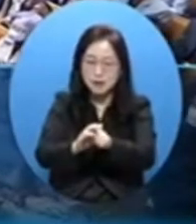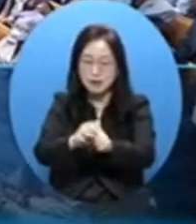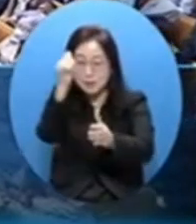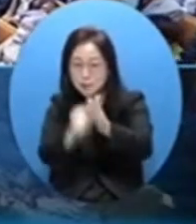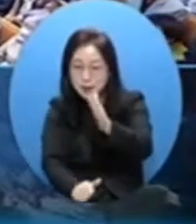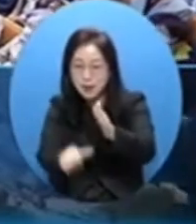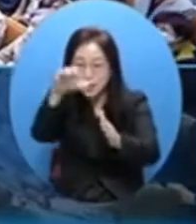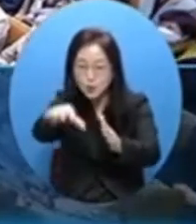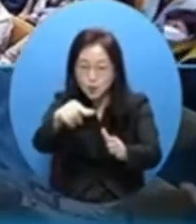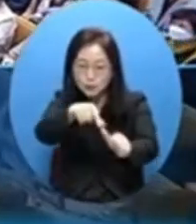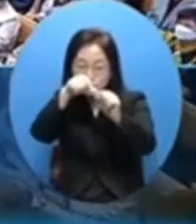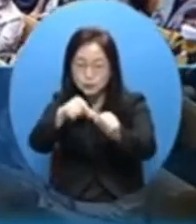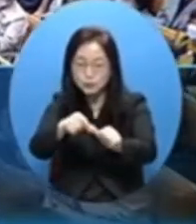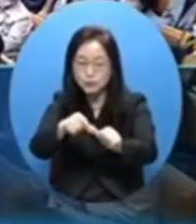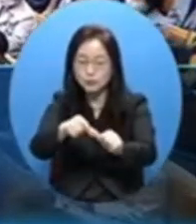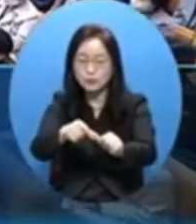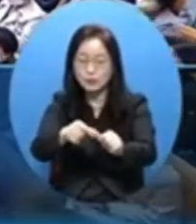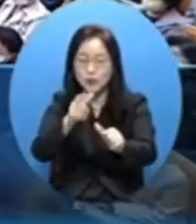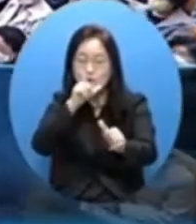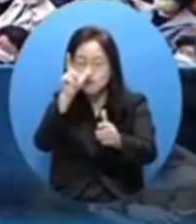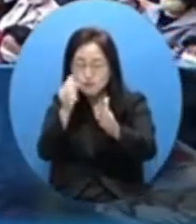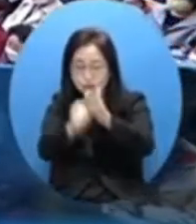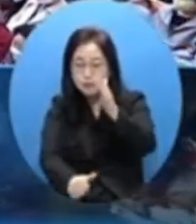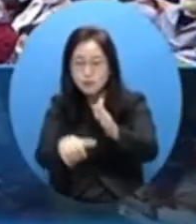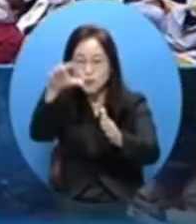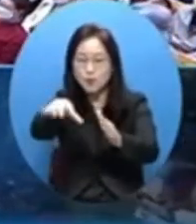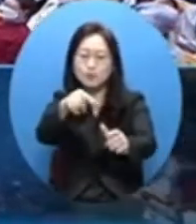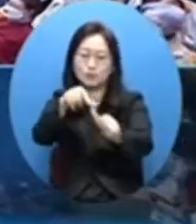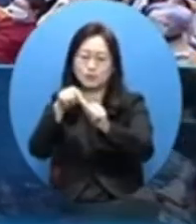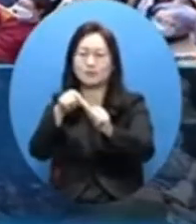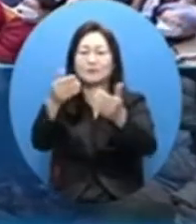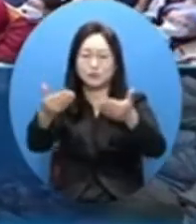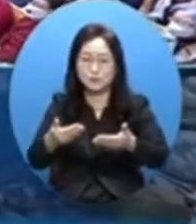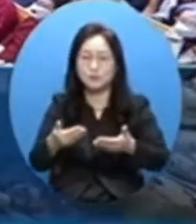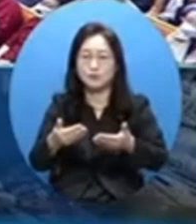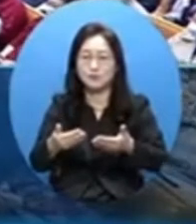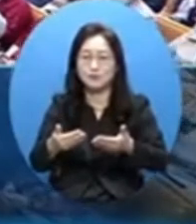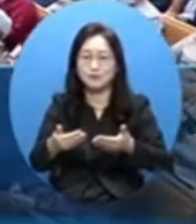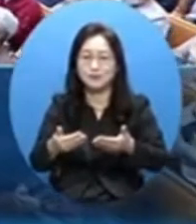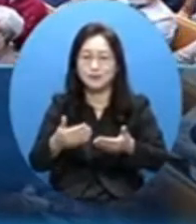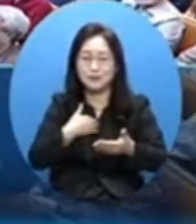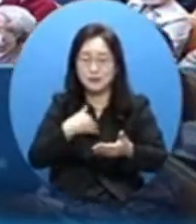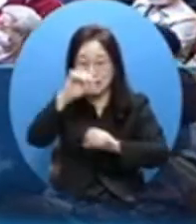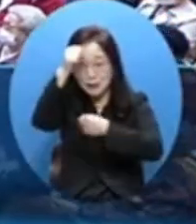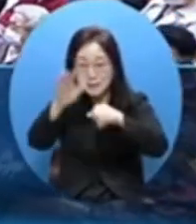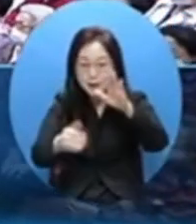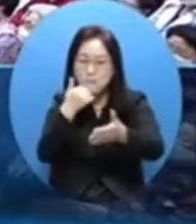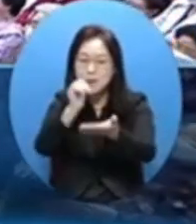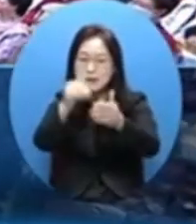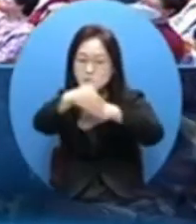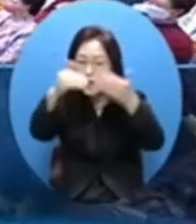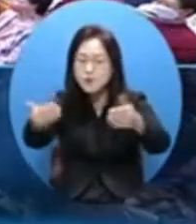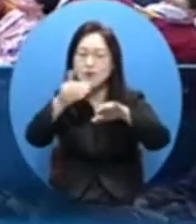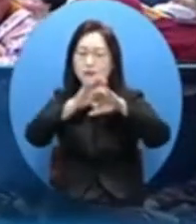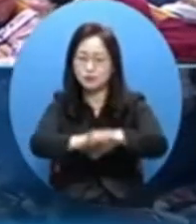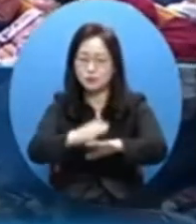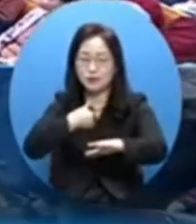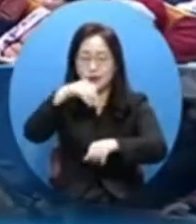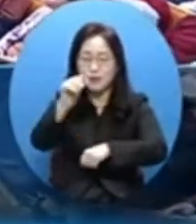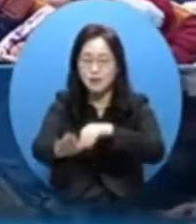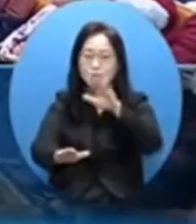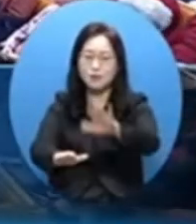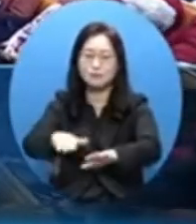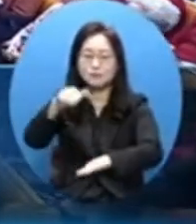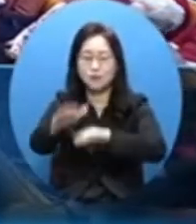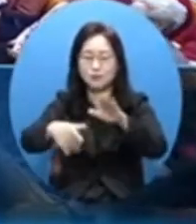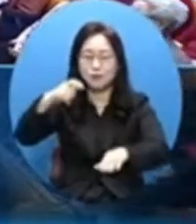수렁에서 끌어올리시고 나를 기가 막힐 웅덩이와 수렁에서 끌어올리시고 내 발을 반석 위에 두사 내 걸음을